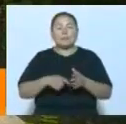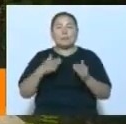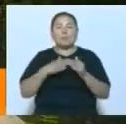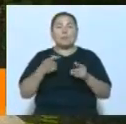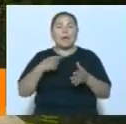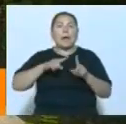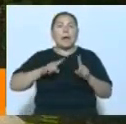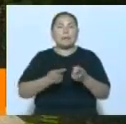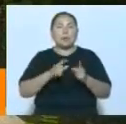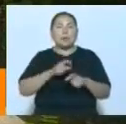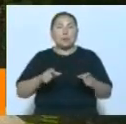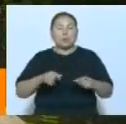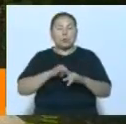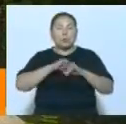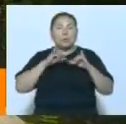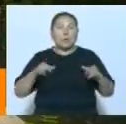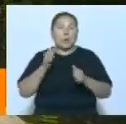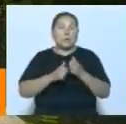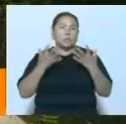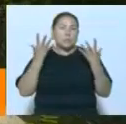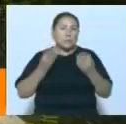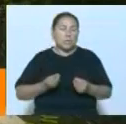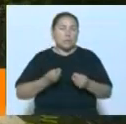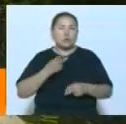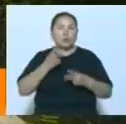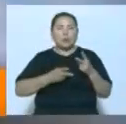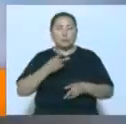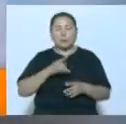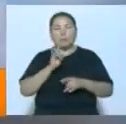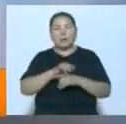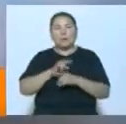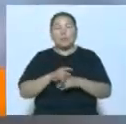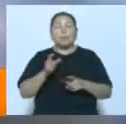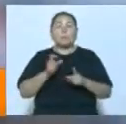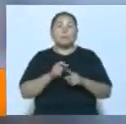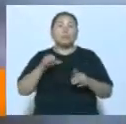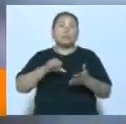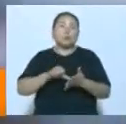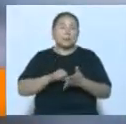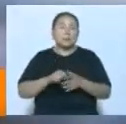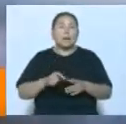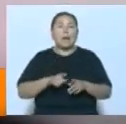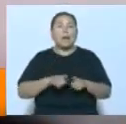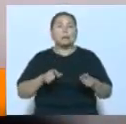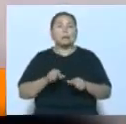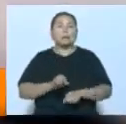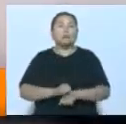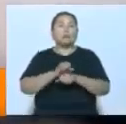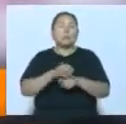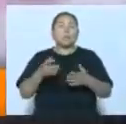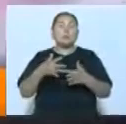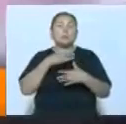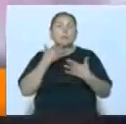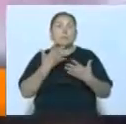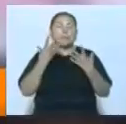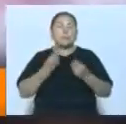Ежедневно количество жертв растет. Каждый день обращаются обманутые. По словам участников акции протеста, они несколько дней добиваются